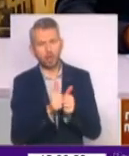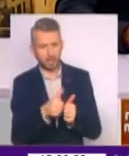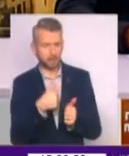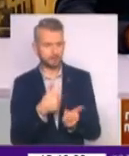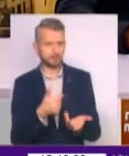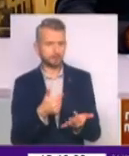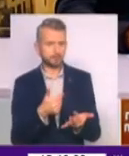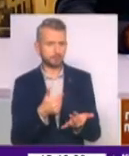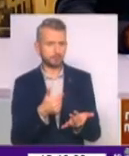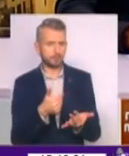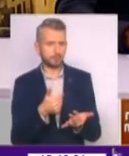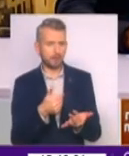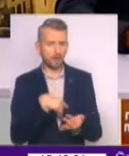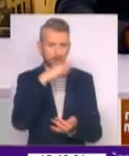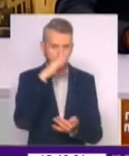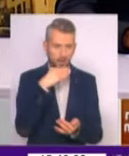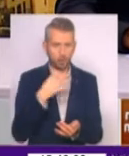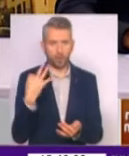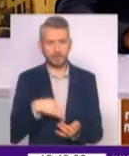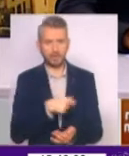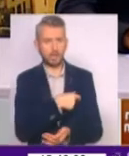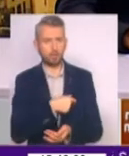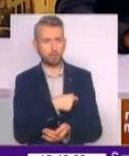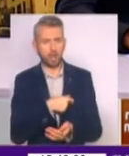розумію, що тата і син депутати від